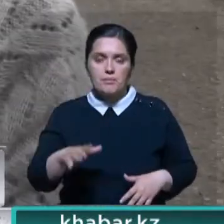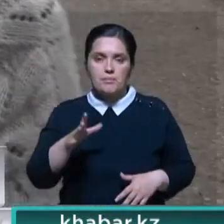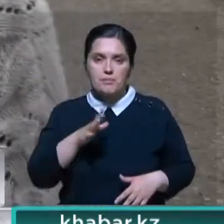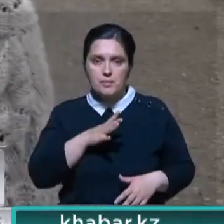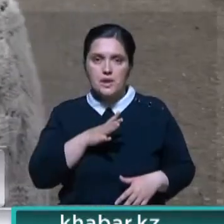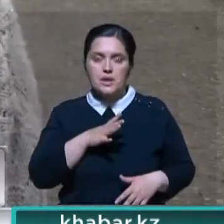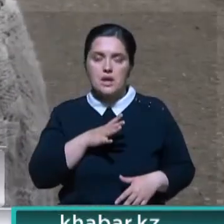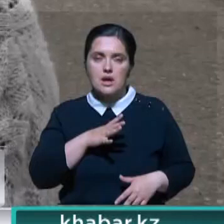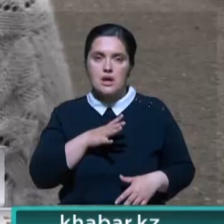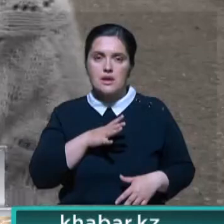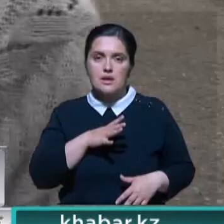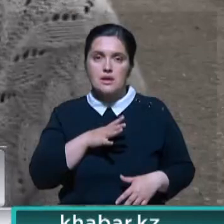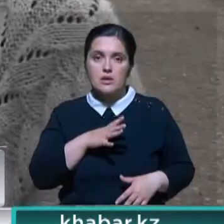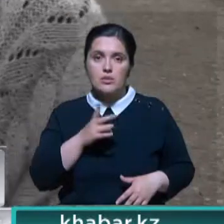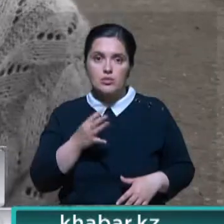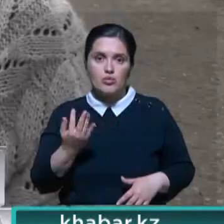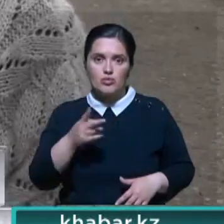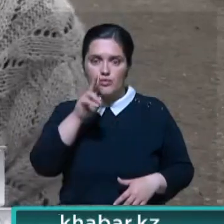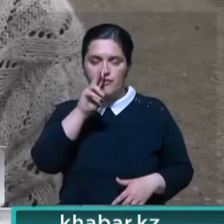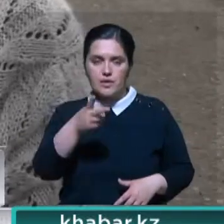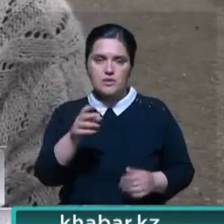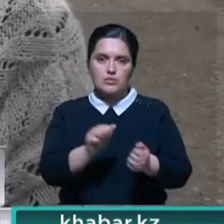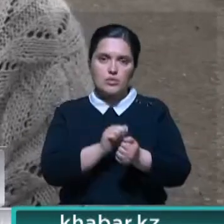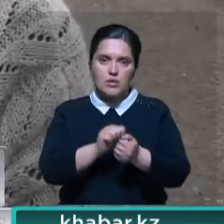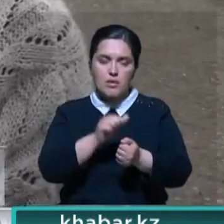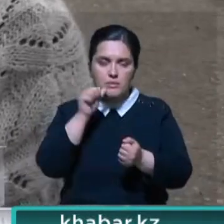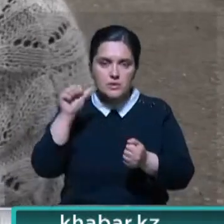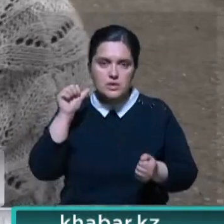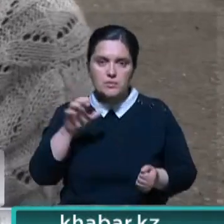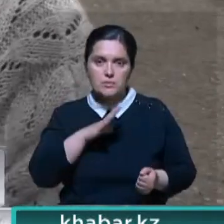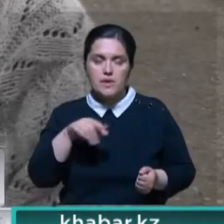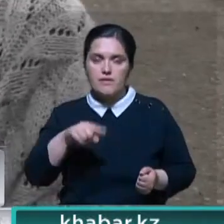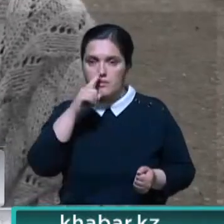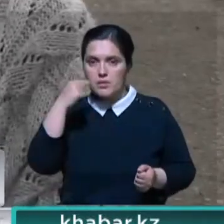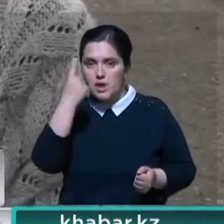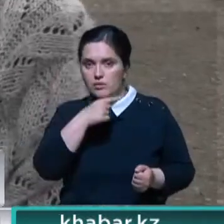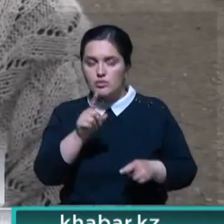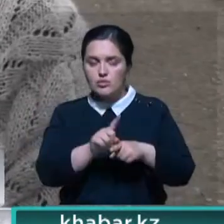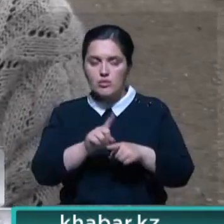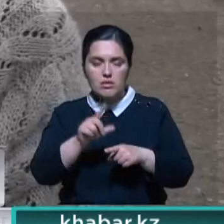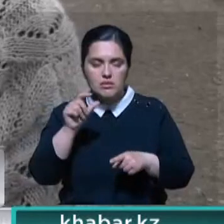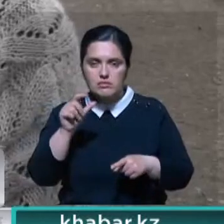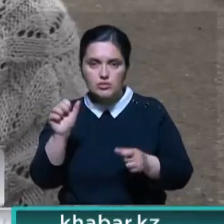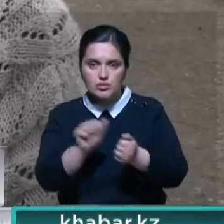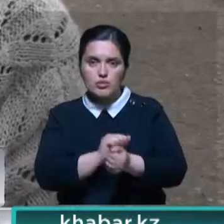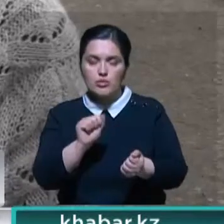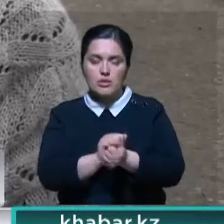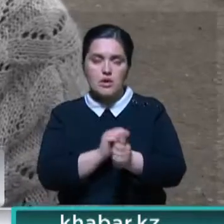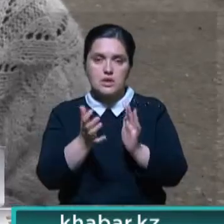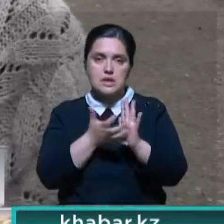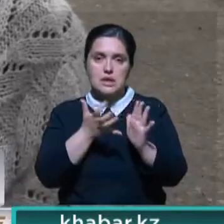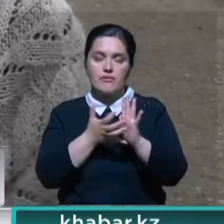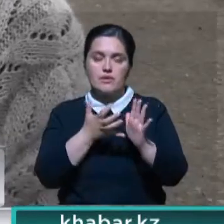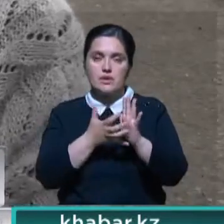было влаги для земли. Ну вот второй год у нас получается, что в прошлом году засушливый год, что в этом году, видите, не хватает влаги. И